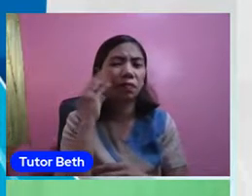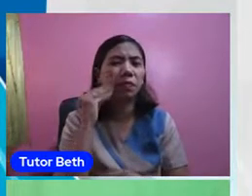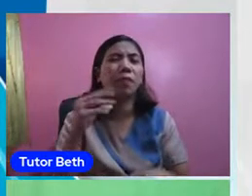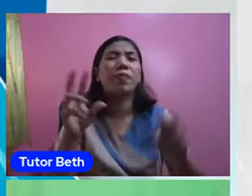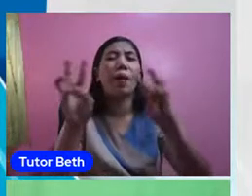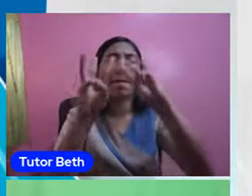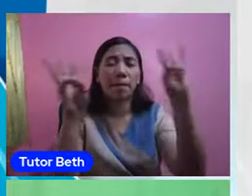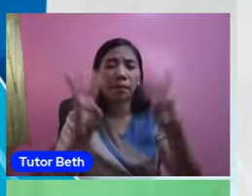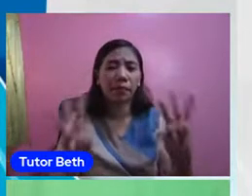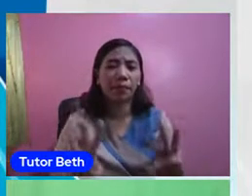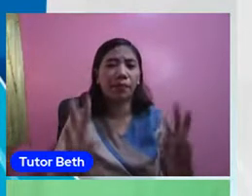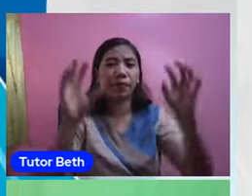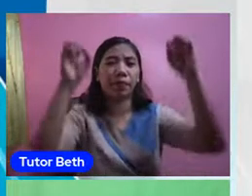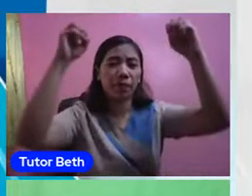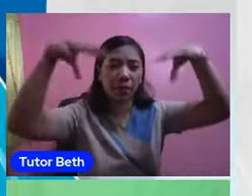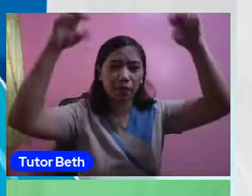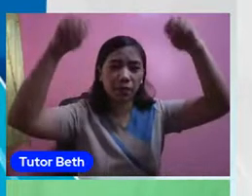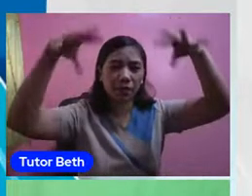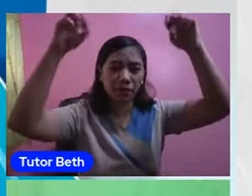kaya diyan?